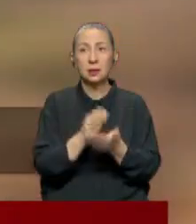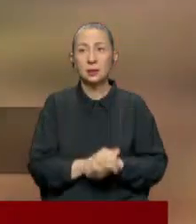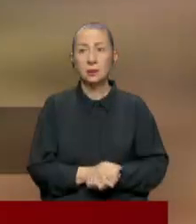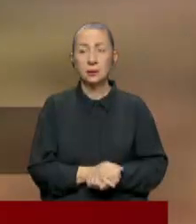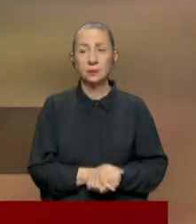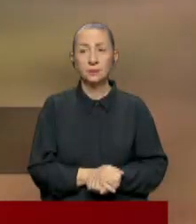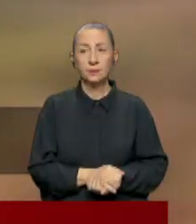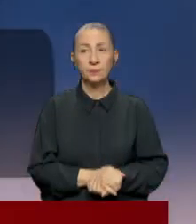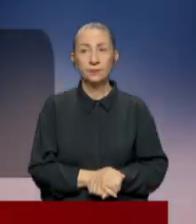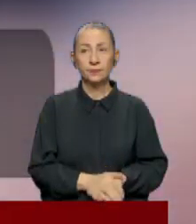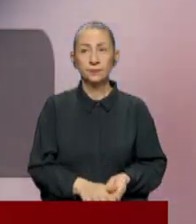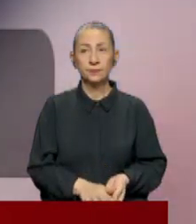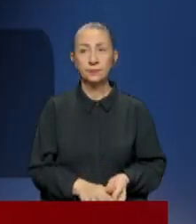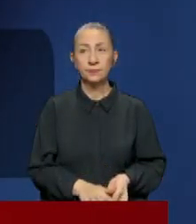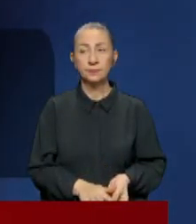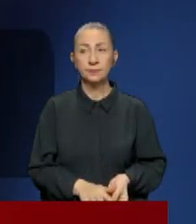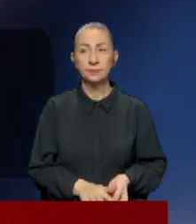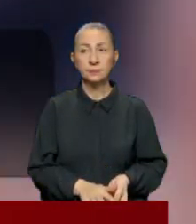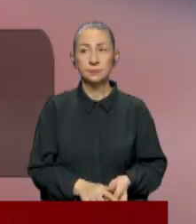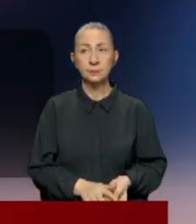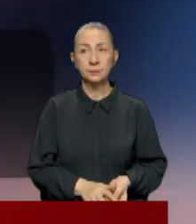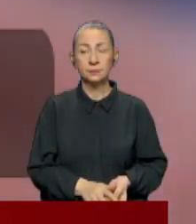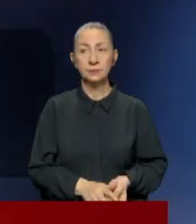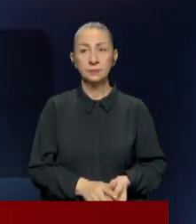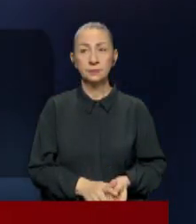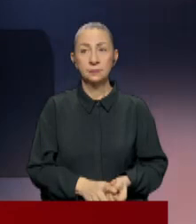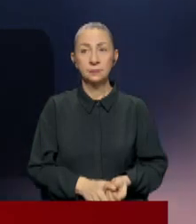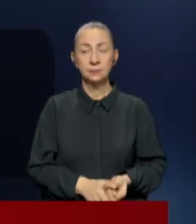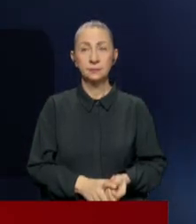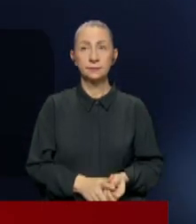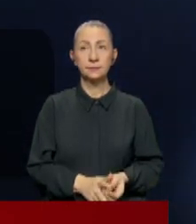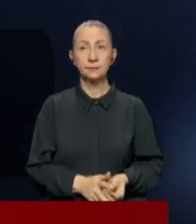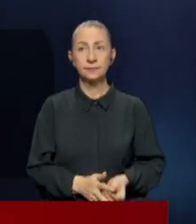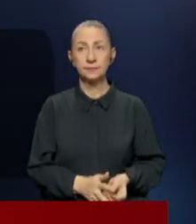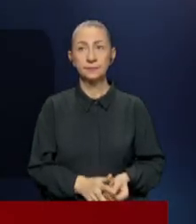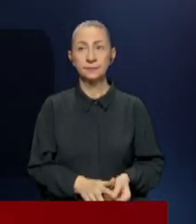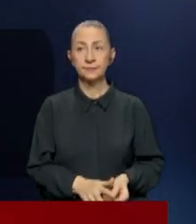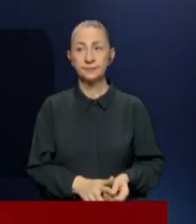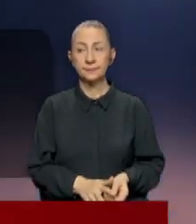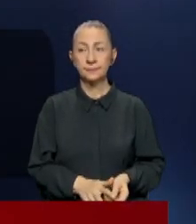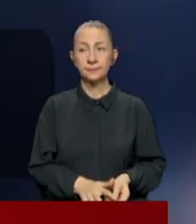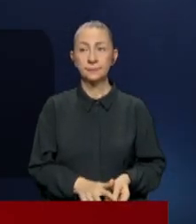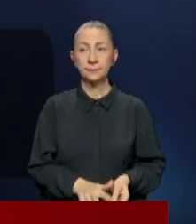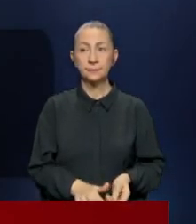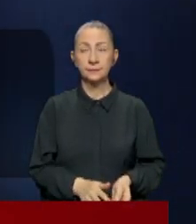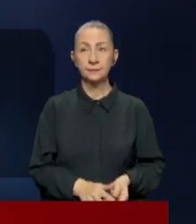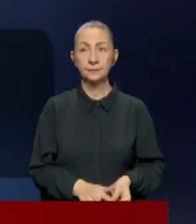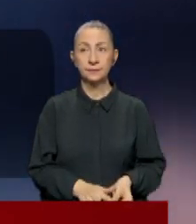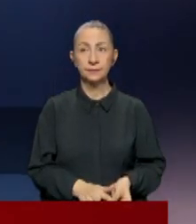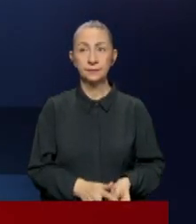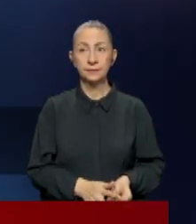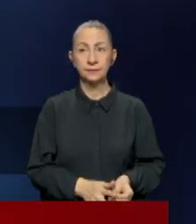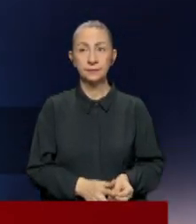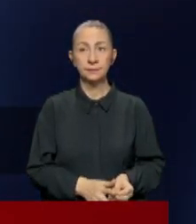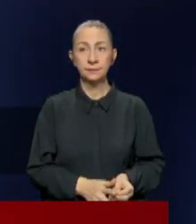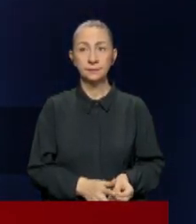Burası şahsi mülkümüz. Biz belediye defalarca gittik. 201 hane hakkı var dedik. Evet. Fakat bizi dinlemedi.